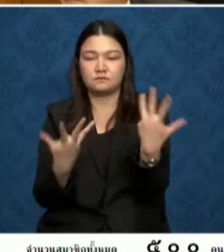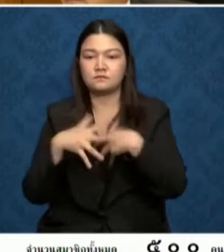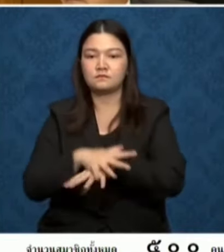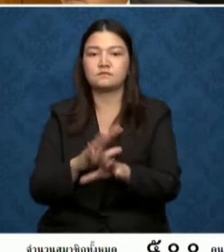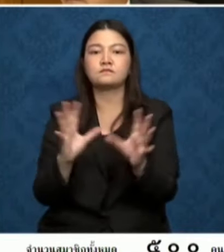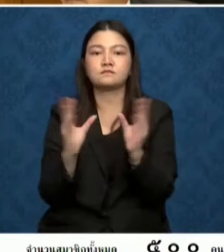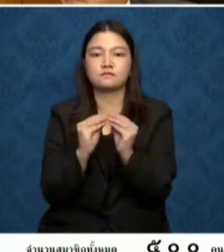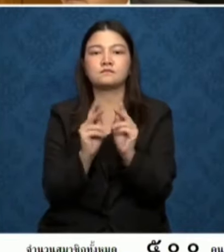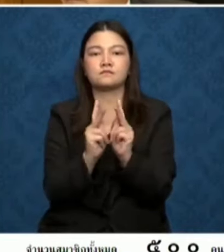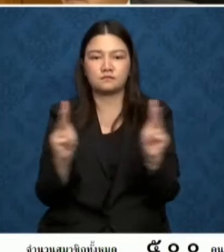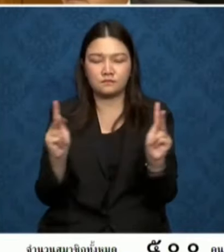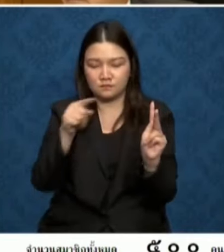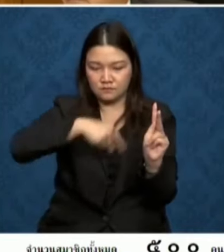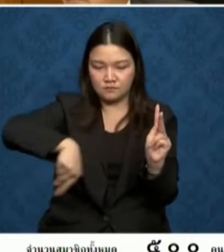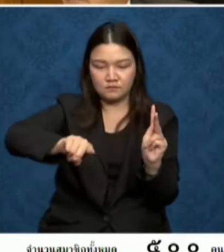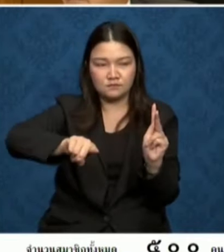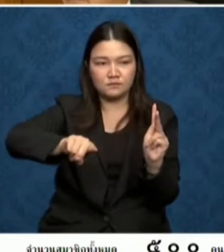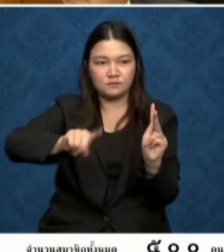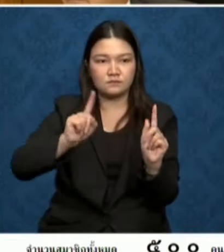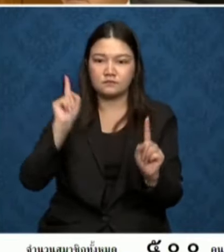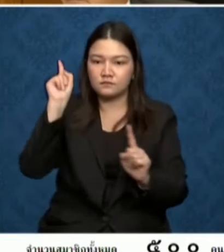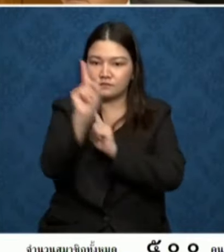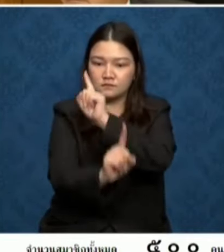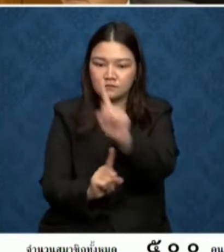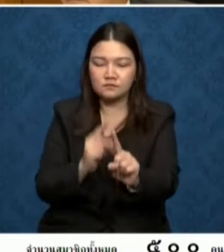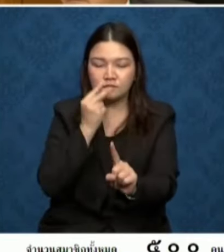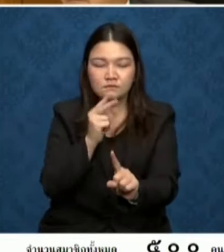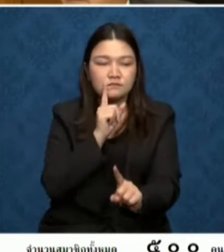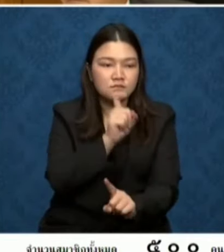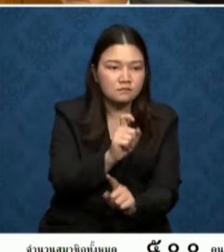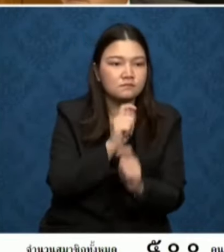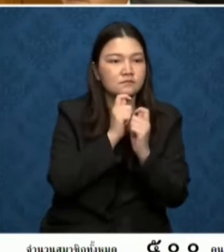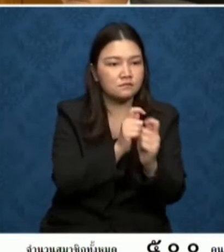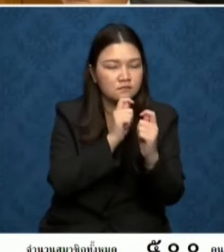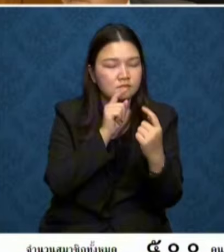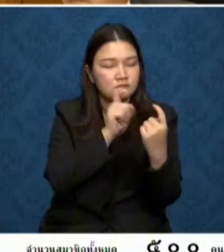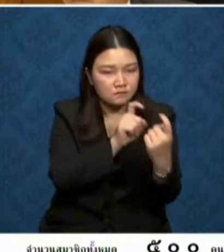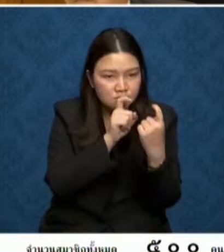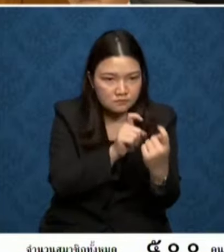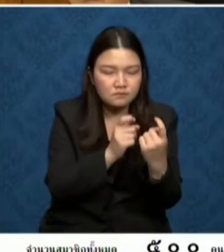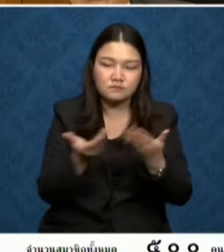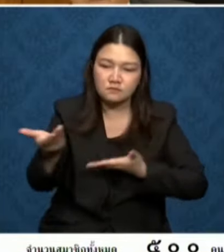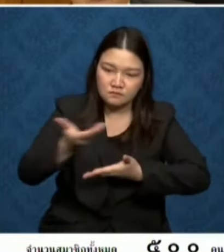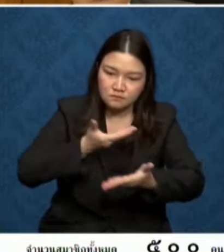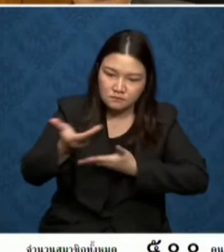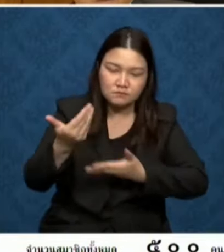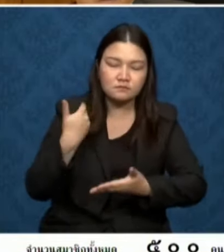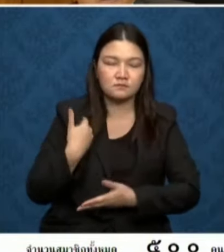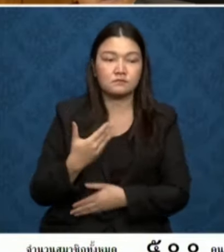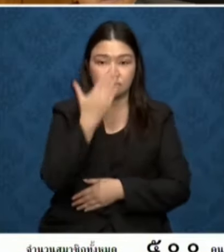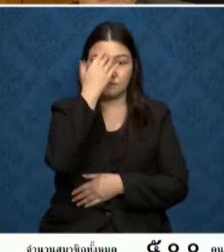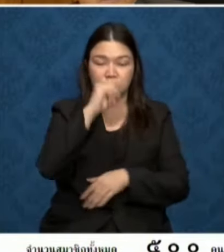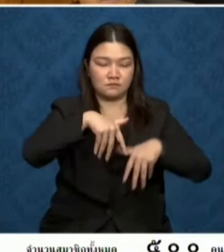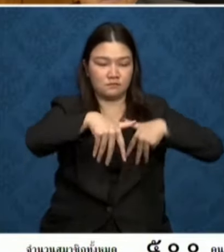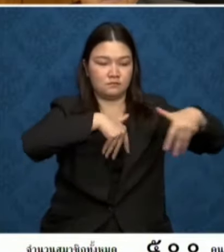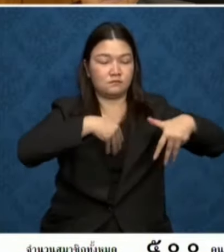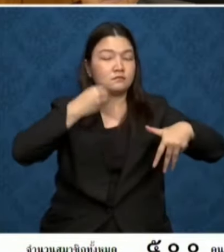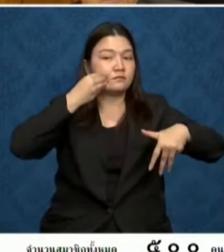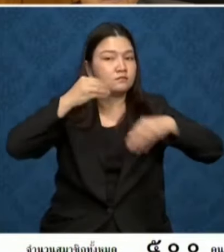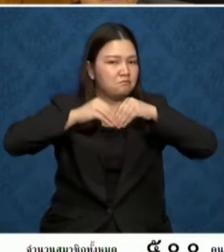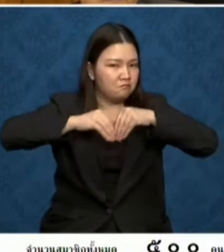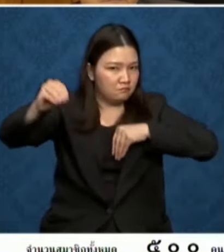ท่านได้เข้ามาแล้วก็ชี้แจงเพื่อจะดีเฟนต์งบประมาณในส่วนนี้เพราะบอกว่าพี่น้องประชาชนที่อยู่ต่างจังหวัด